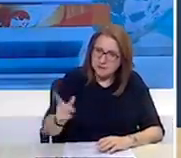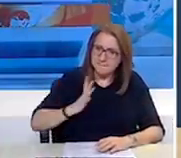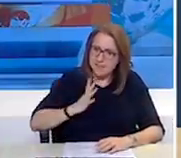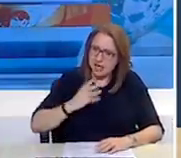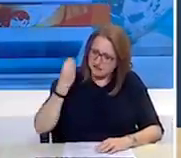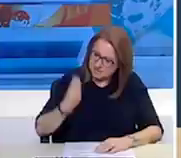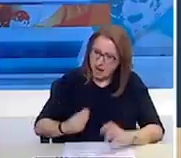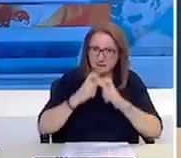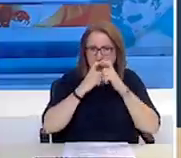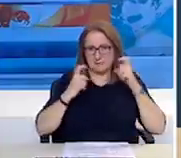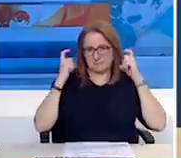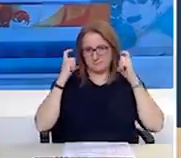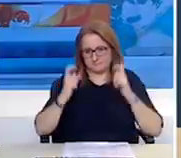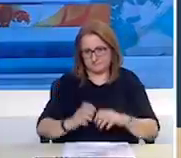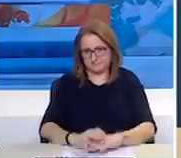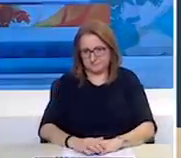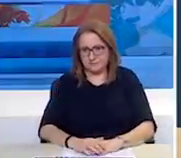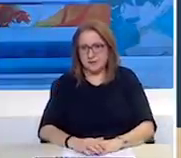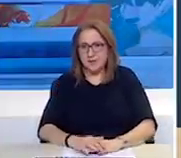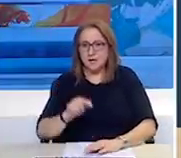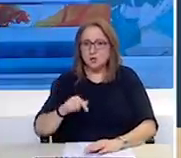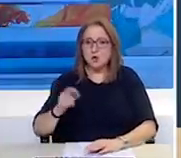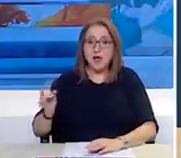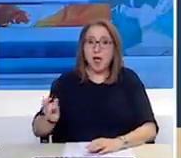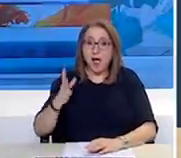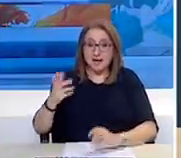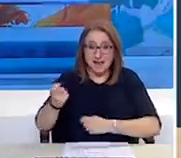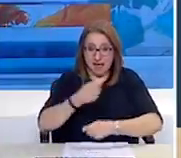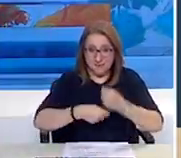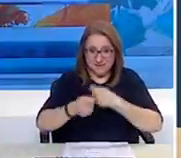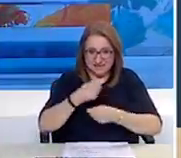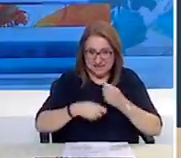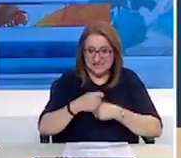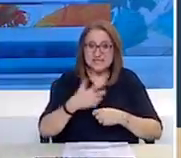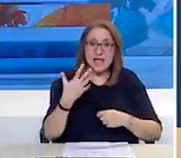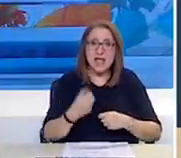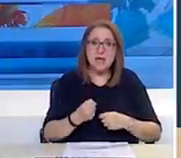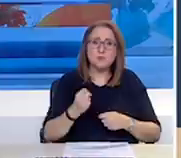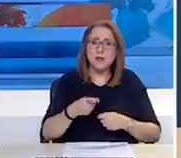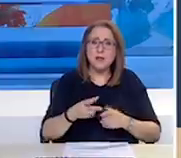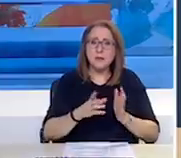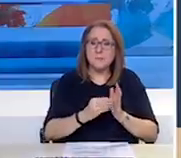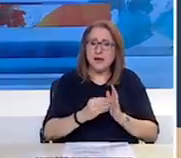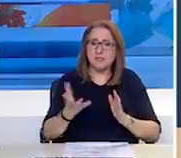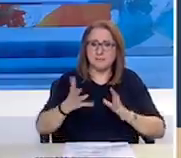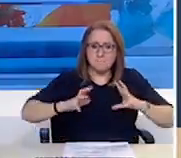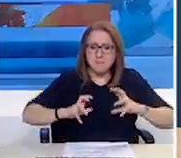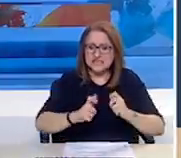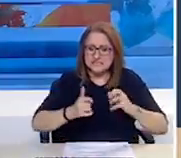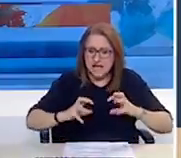Επίσης, σε περίπτωση που οι συγκεκριμένες επιχειρήσεις διαθέτουν και τον κωδικό αριθμό δραστηριότητας για άλλες υπηρεσίες όπως